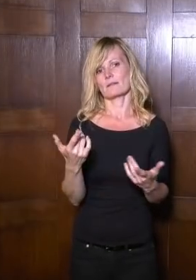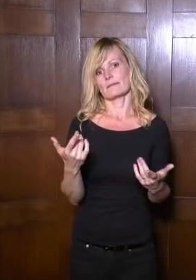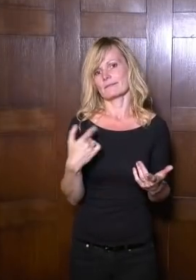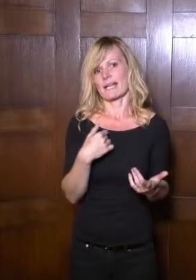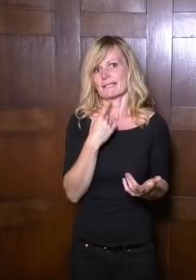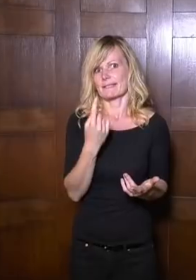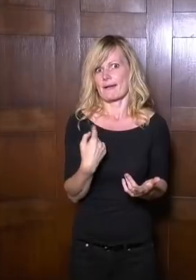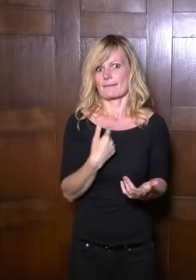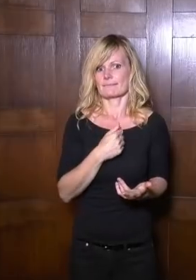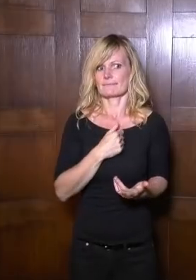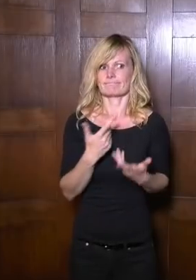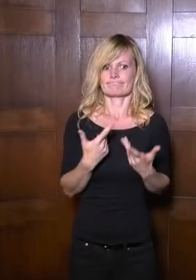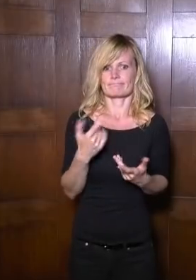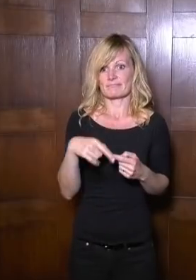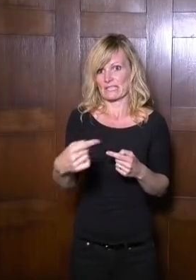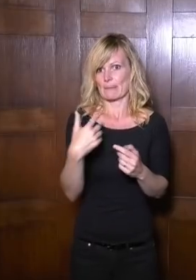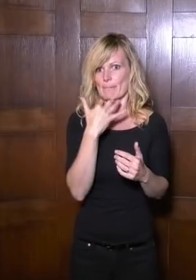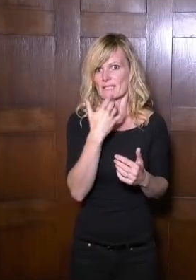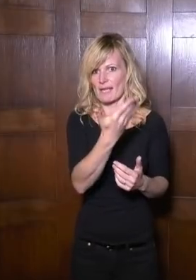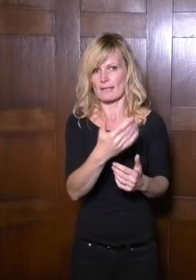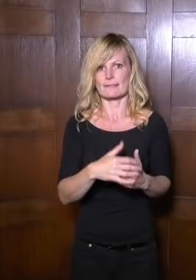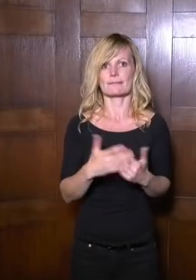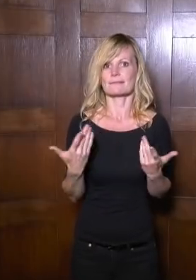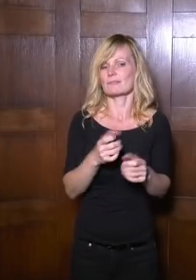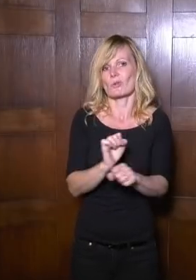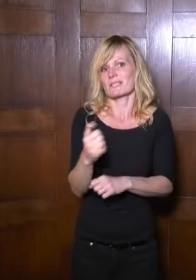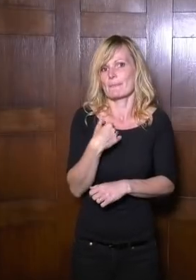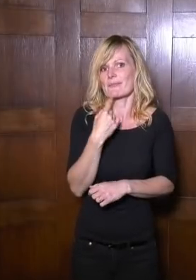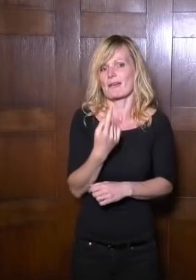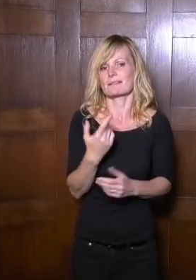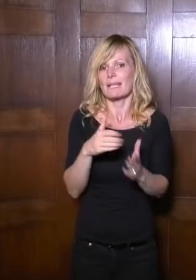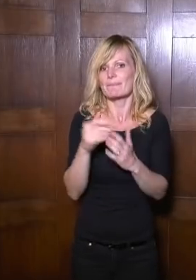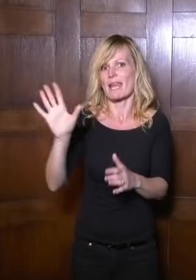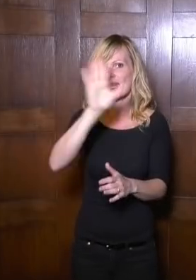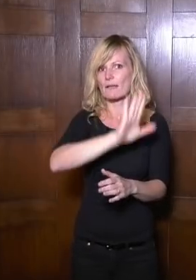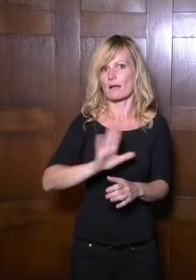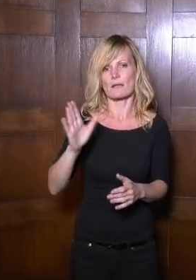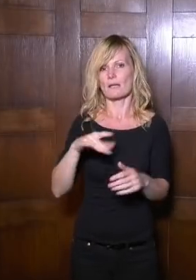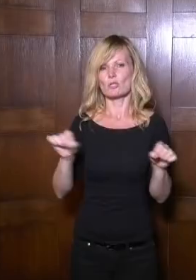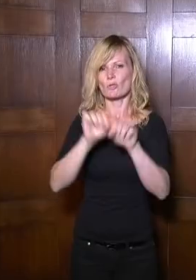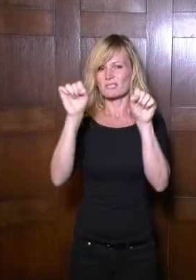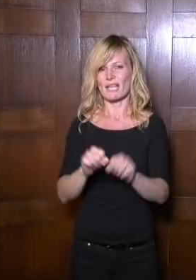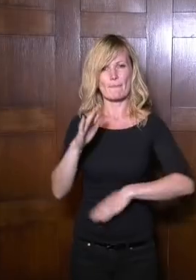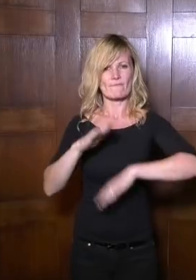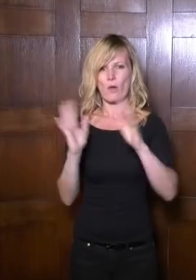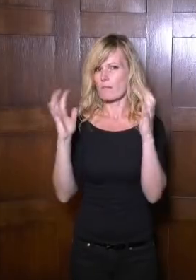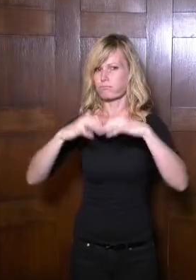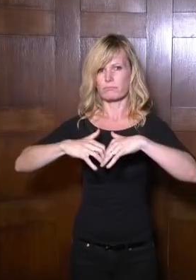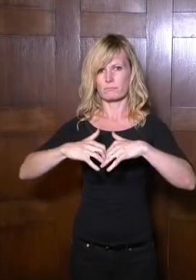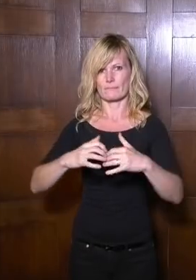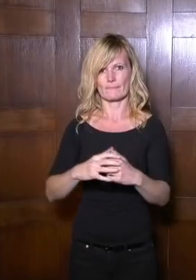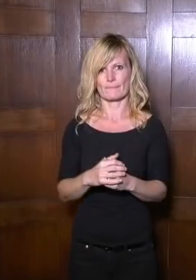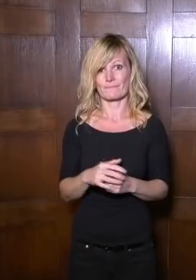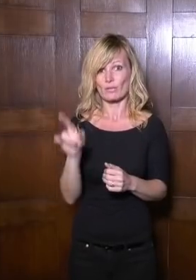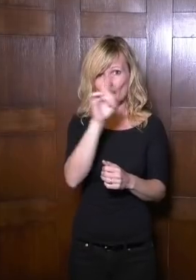traut man sich kaum zu sagen, nach dem, was Sie jetzt berichtet haben, aber wo Systeme vollkommen zusammengebrochen sind,